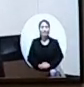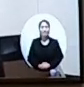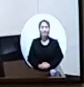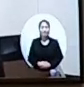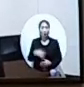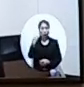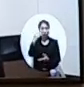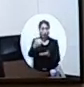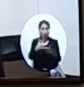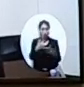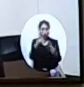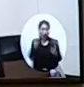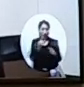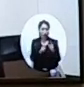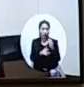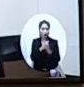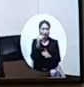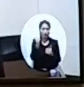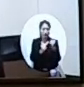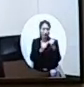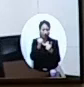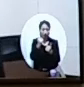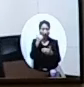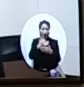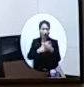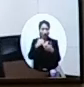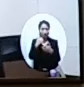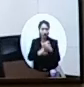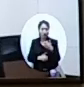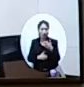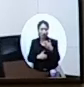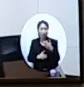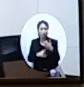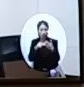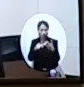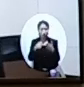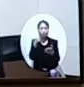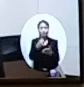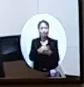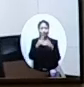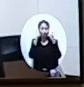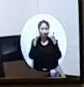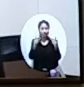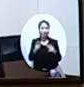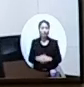본안건을 원안대로 가결하고자 하는데 이웃들의 일부 개정조례안은 가결되었음을 선포합니다.